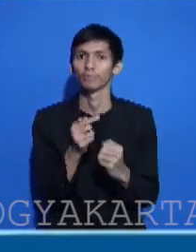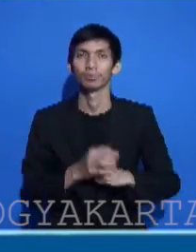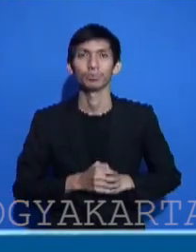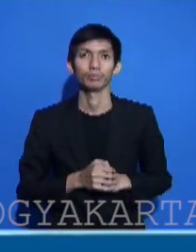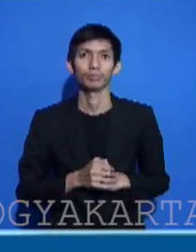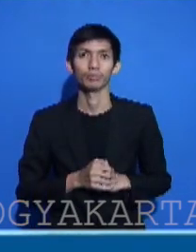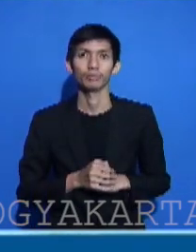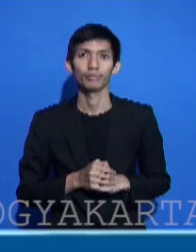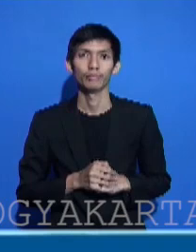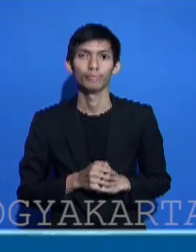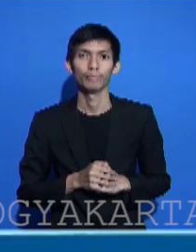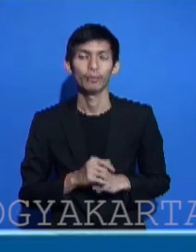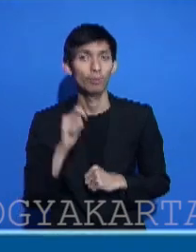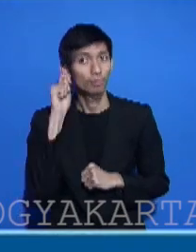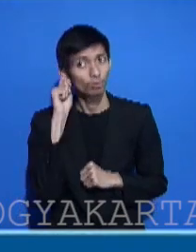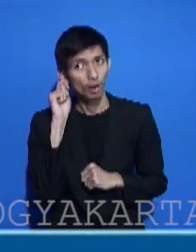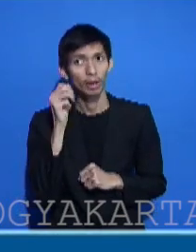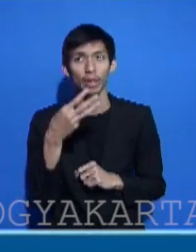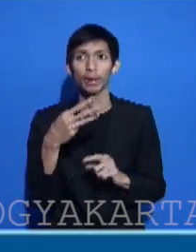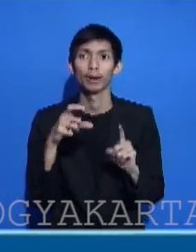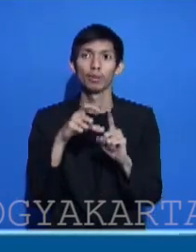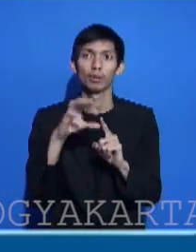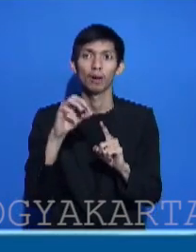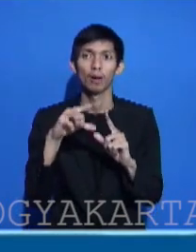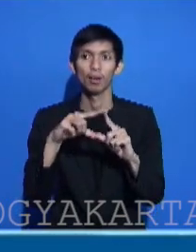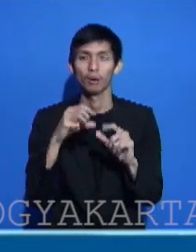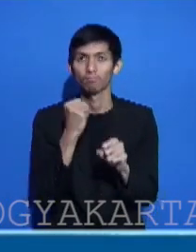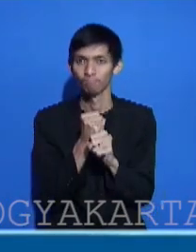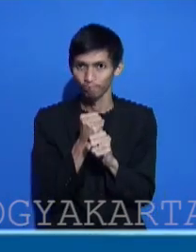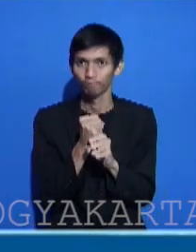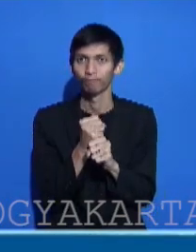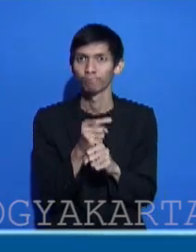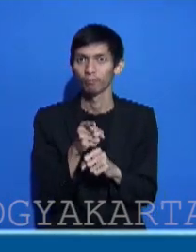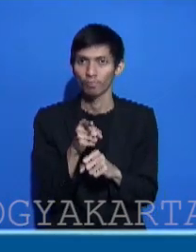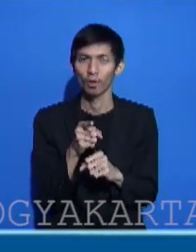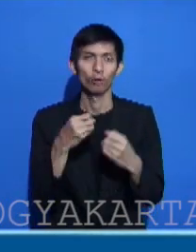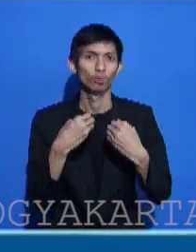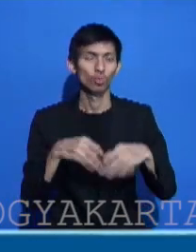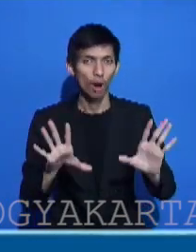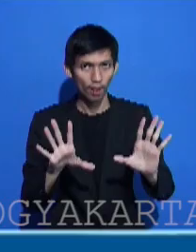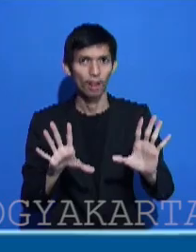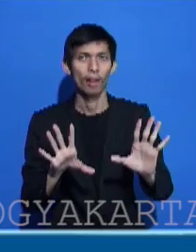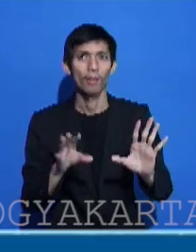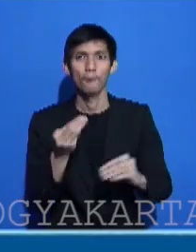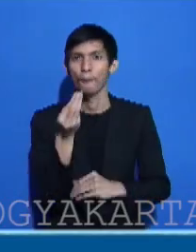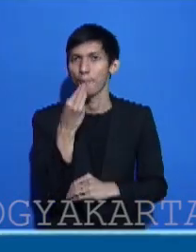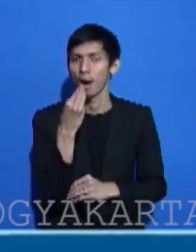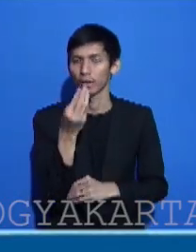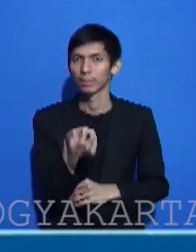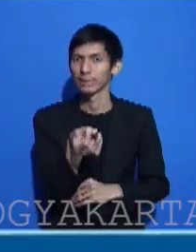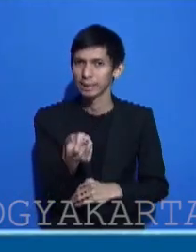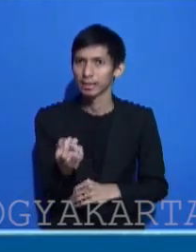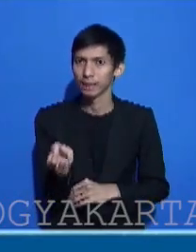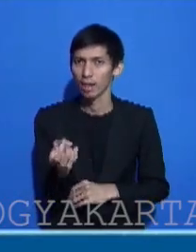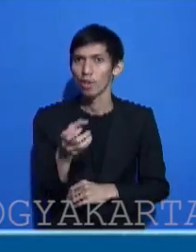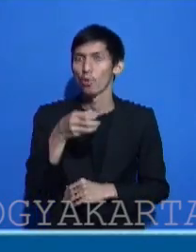Bu Endang ingkang sampun tangu sesadian daharan ratengan nyamikan enggo maneka warni